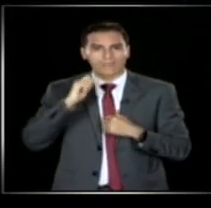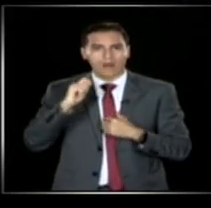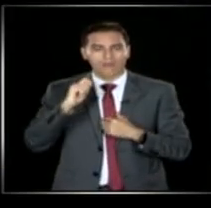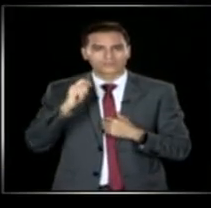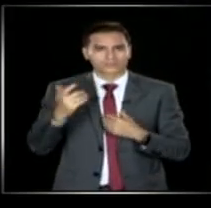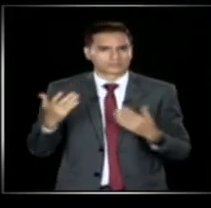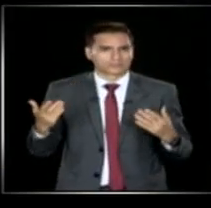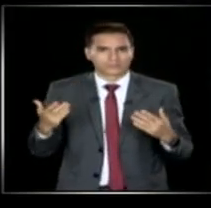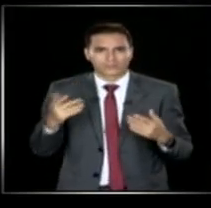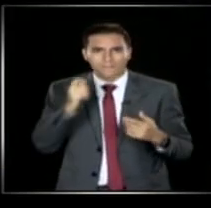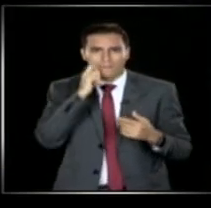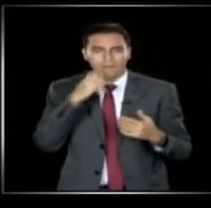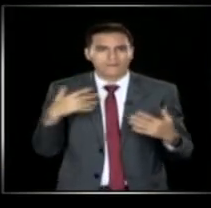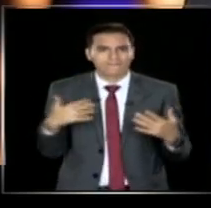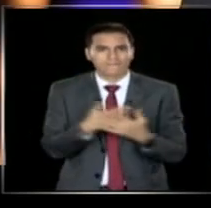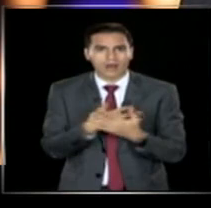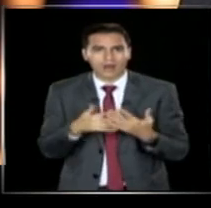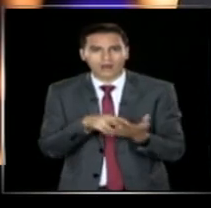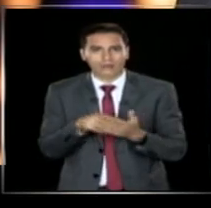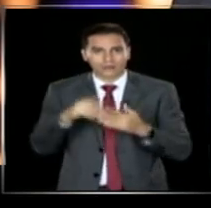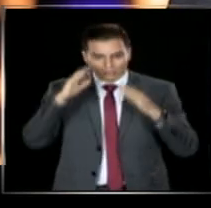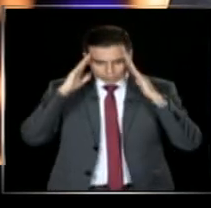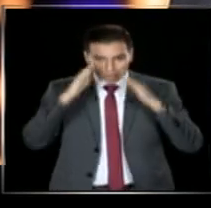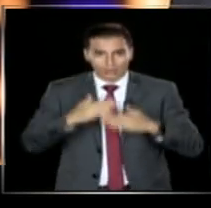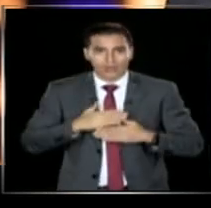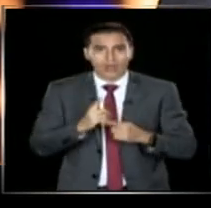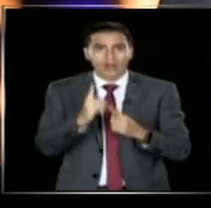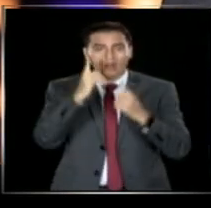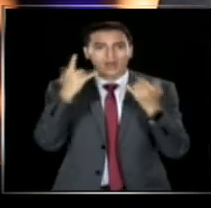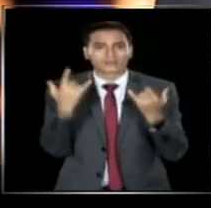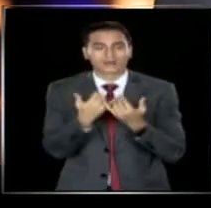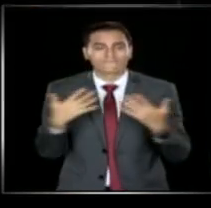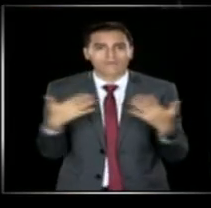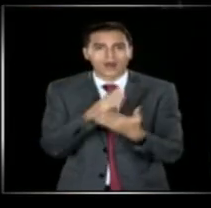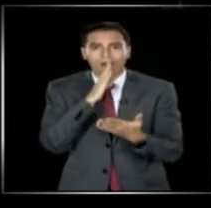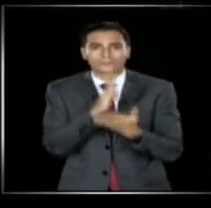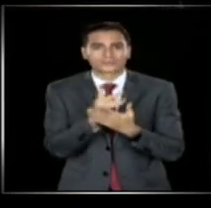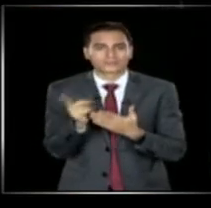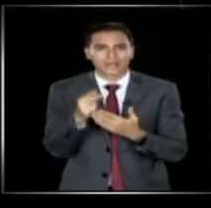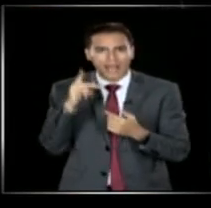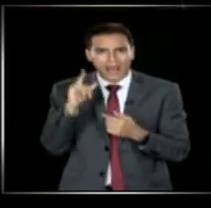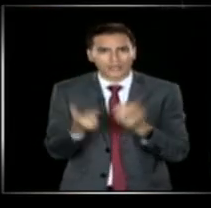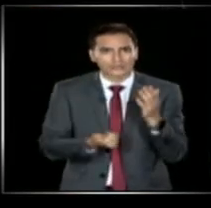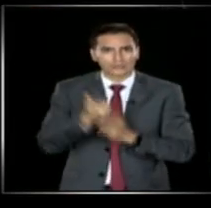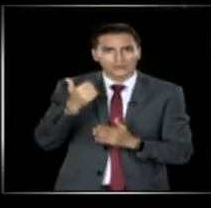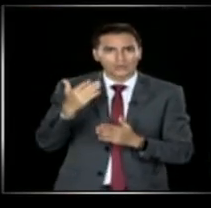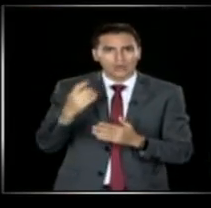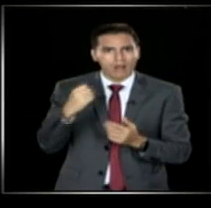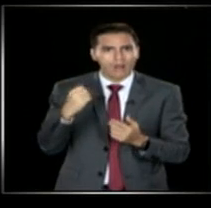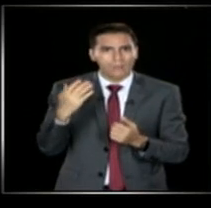بقى اطاير بيه ويشيله وهو نزل سجد شكر لله وقعد بقى فرحان جدا مش مصدق.